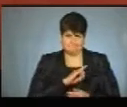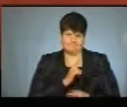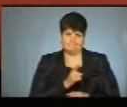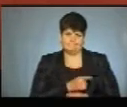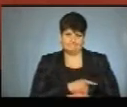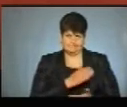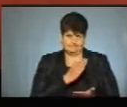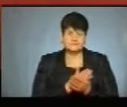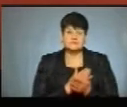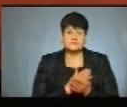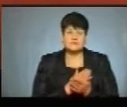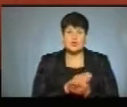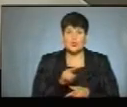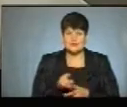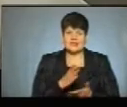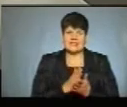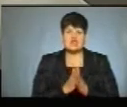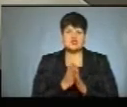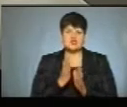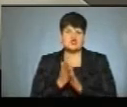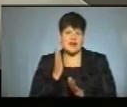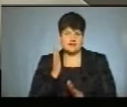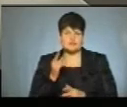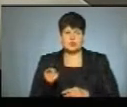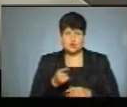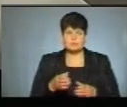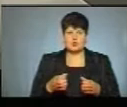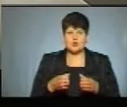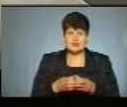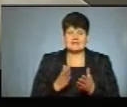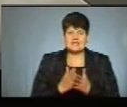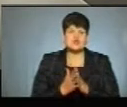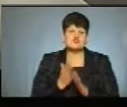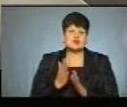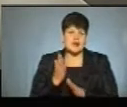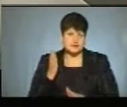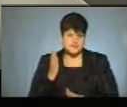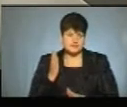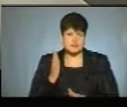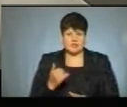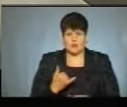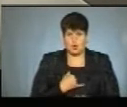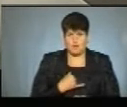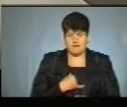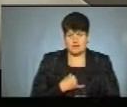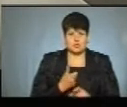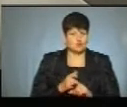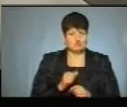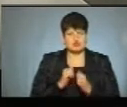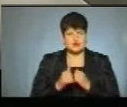стоять на ногах, в них є черги. В тернопільському осередку є також черги. До мене дуже